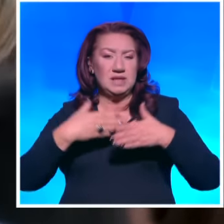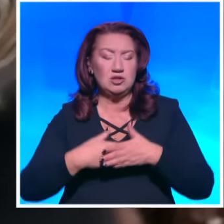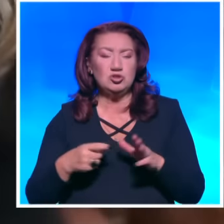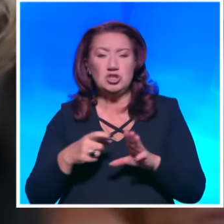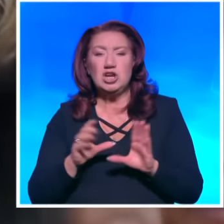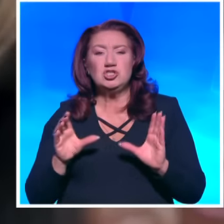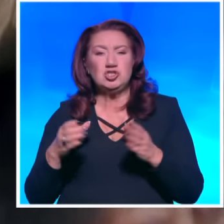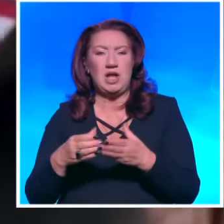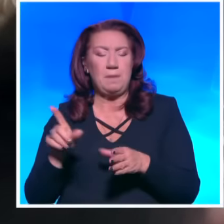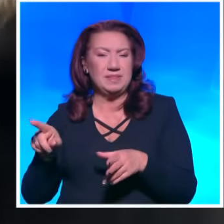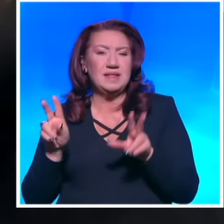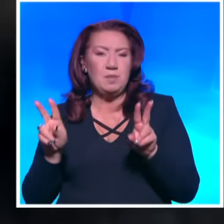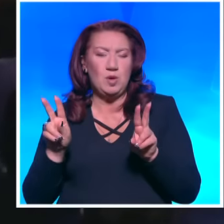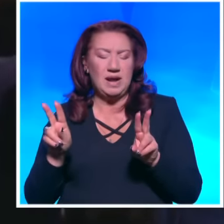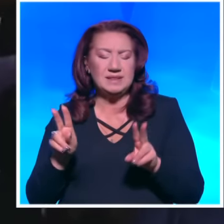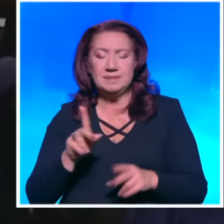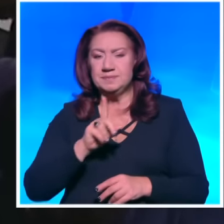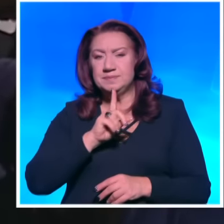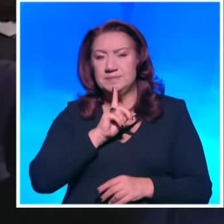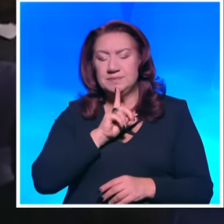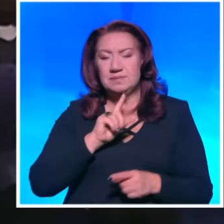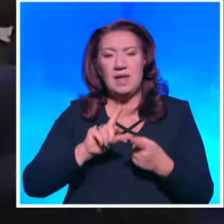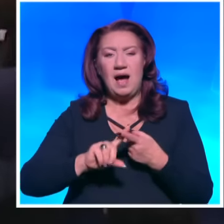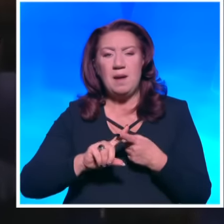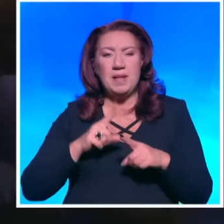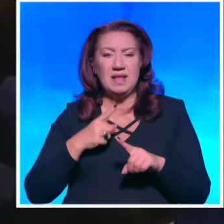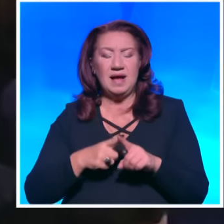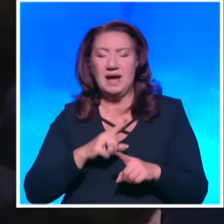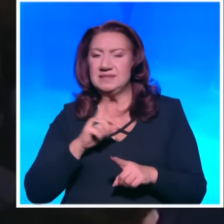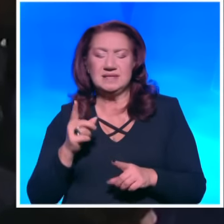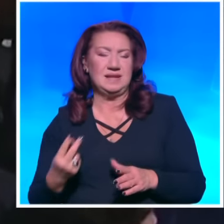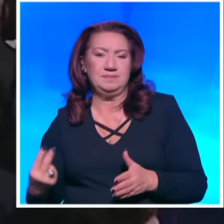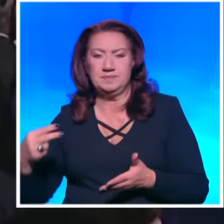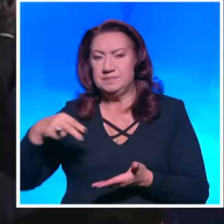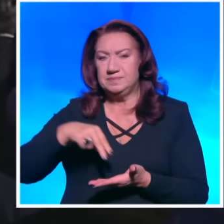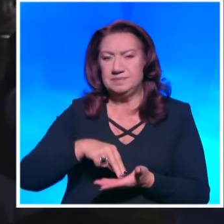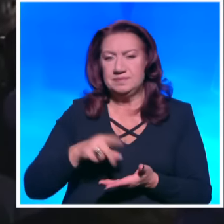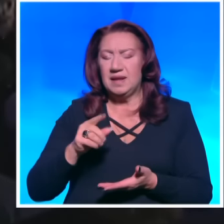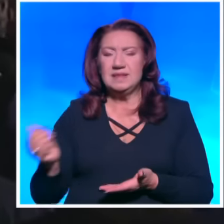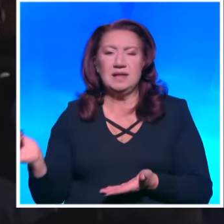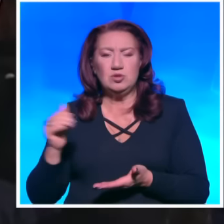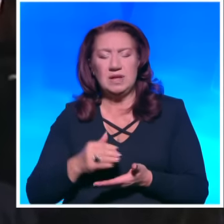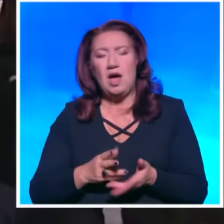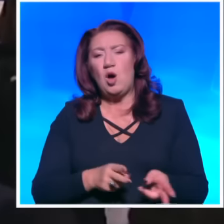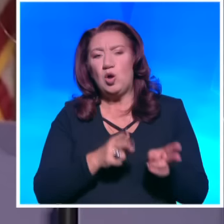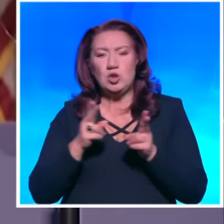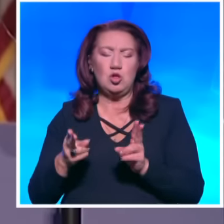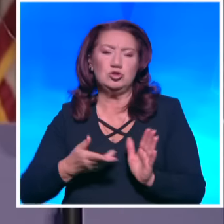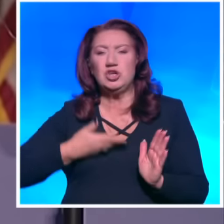Вашингтон запазиха мълчание. Камала Харис не се появи пред привържениците си и отложи речта си за следващия